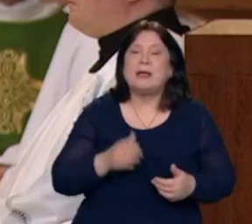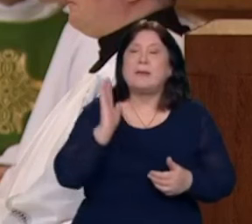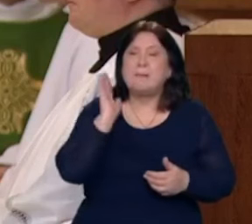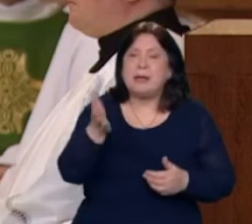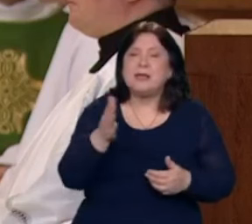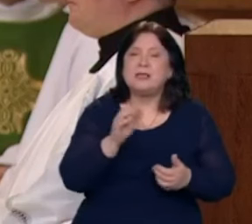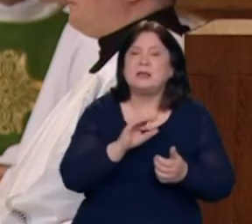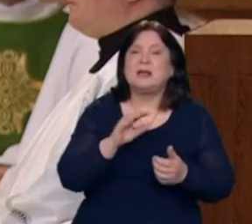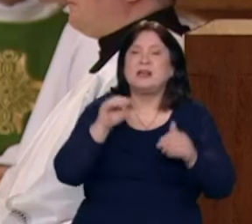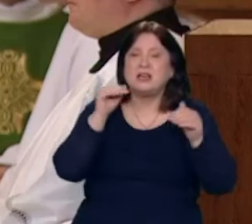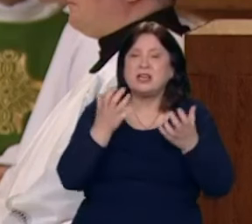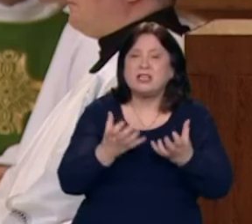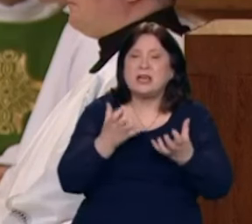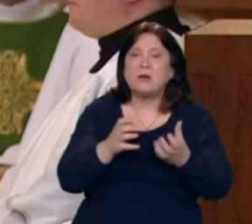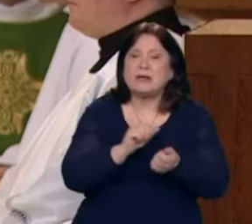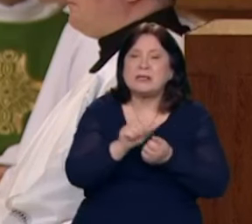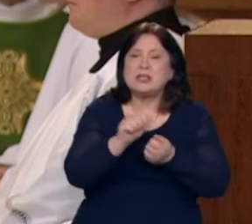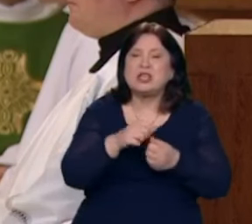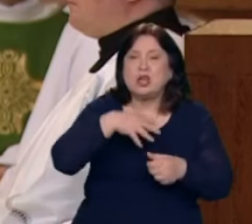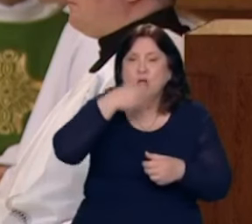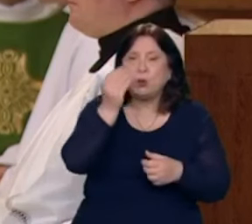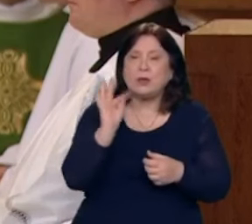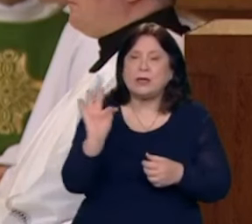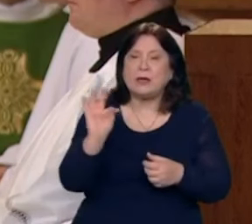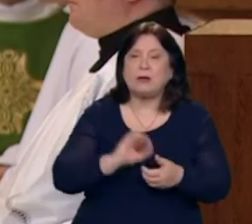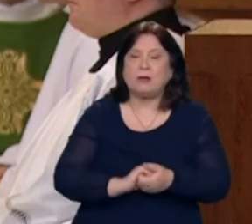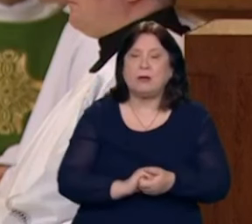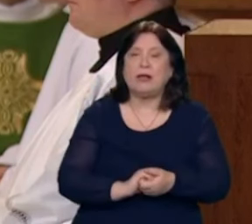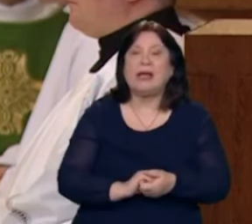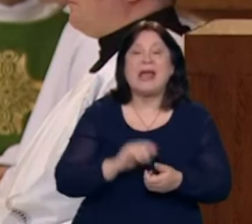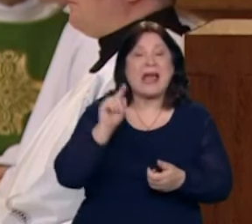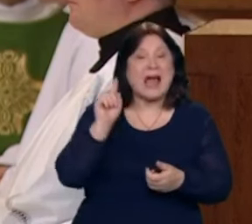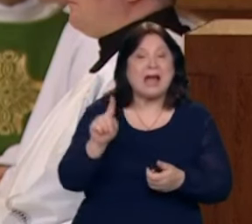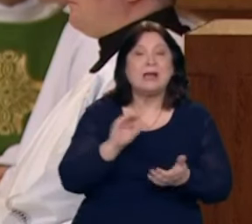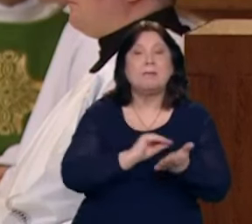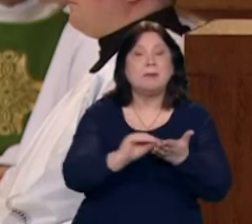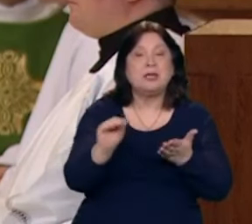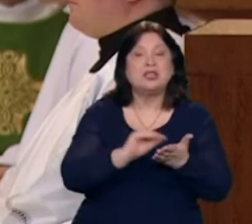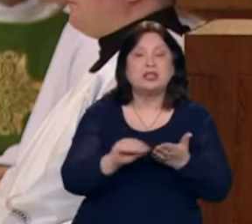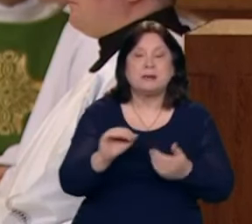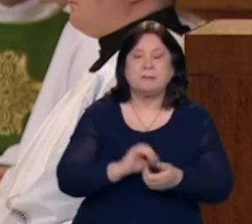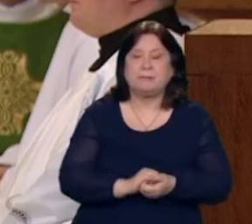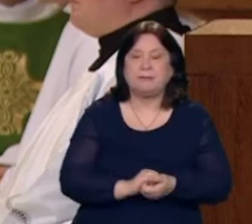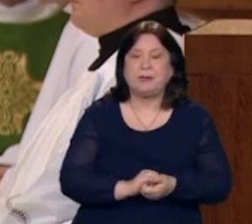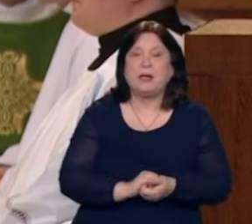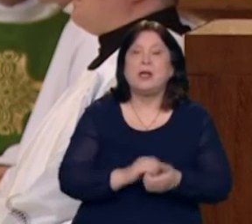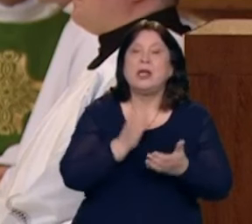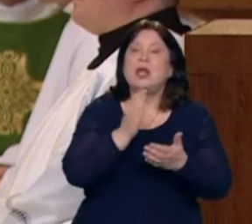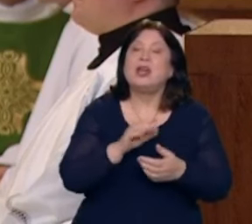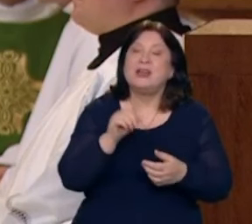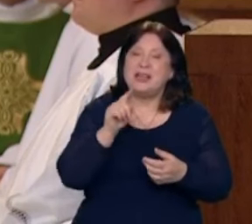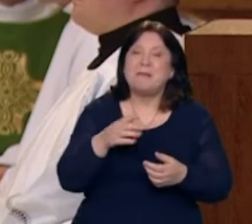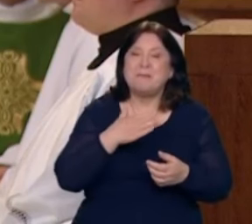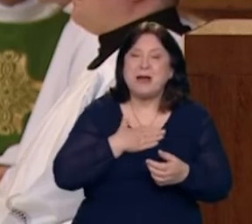ducha a mimo to pisze mimo ograniczeń